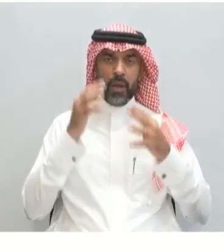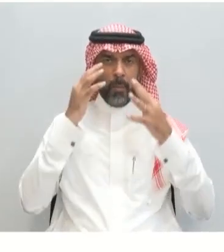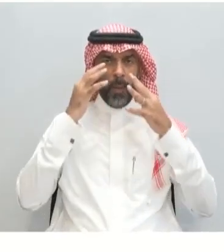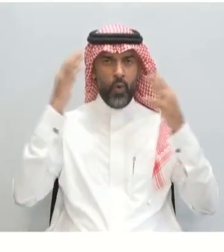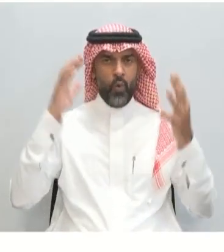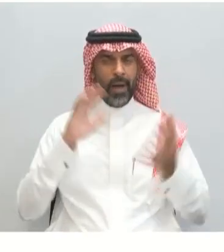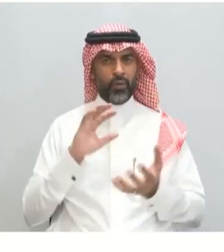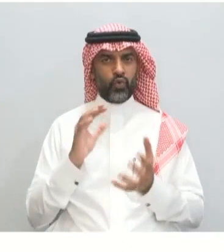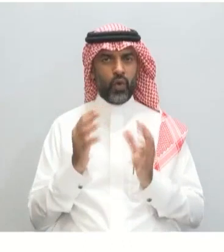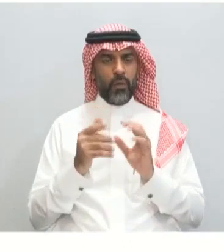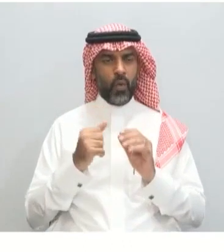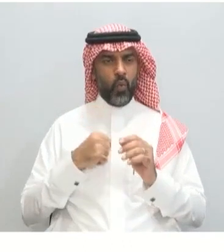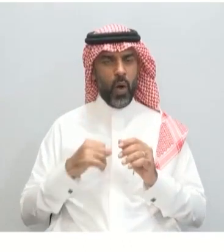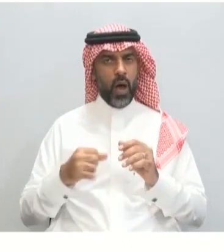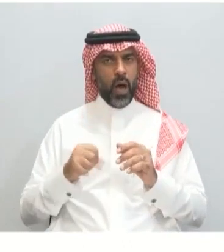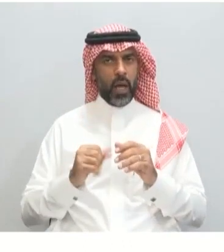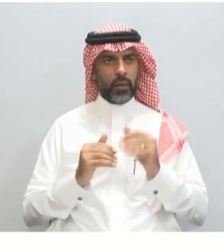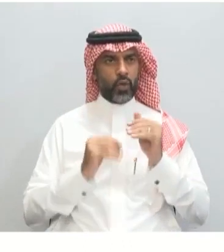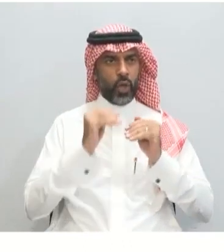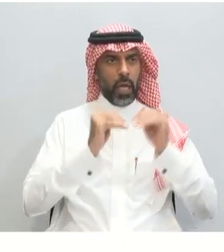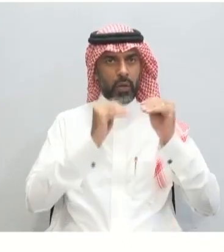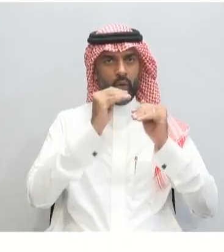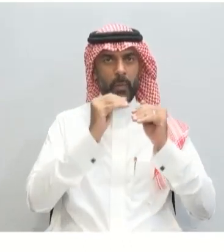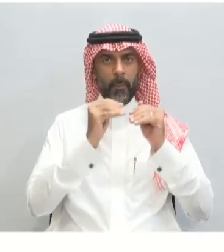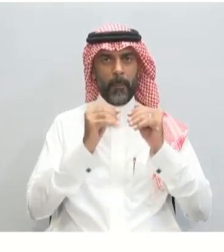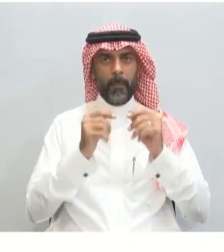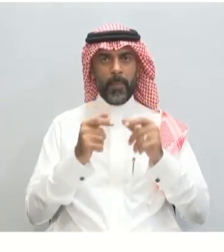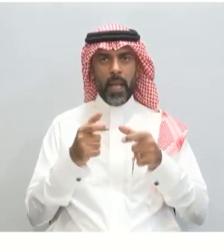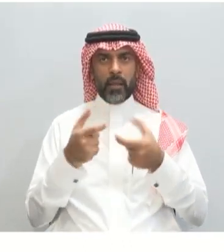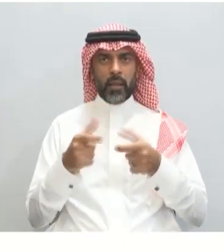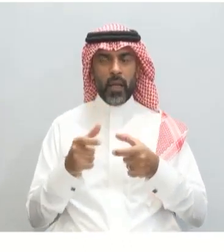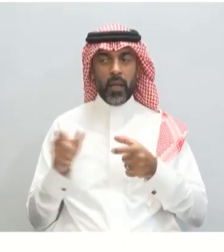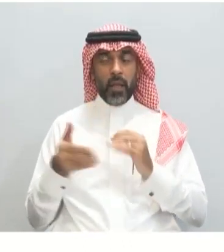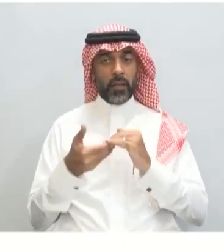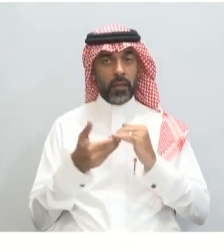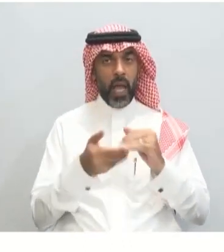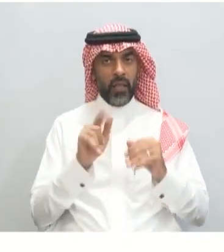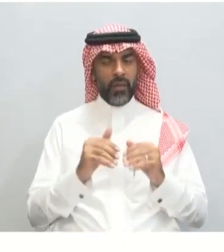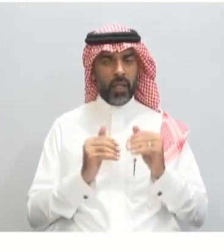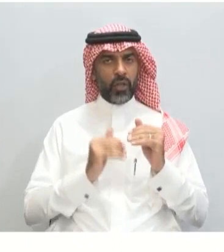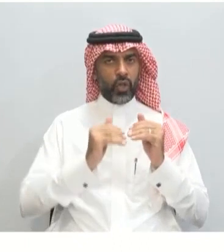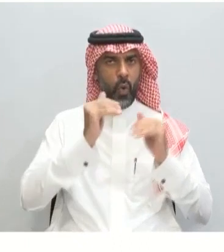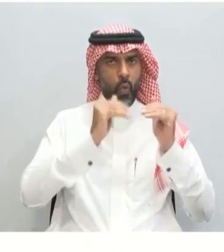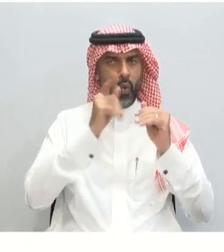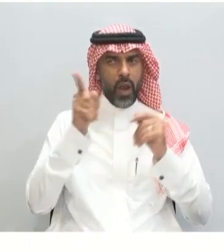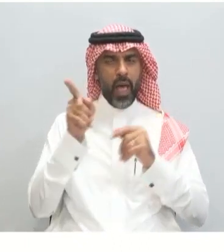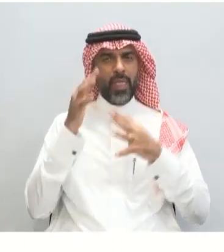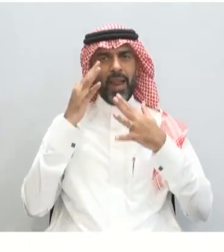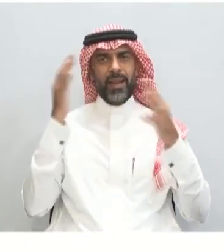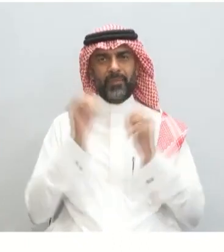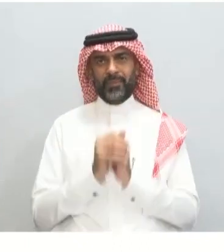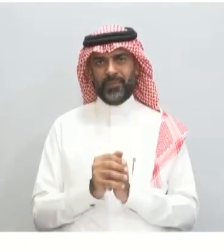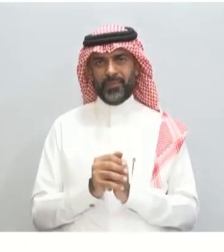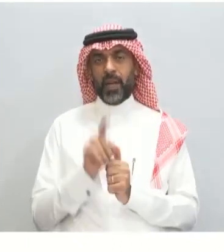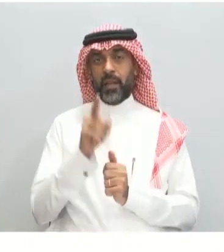والتقدم التقني الذي ساعد في تطور هذا العلم ايضا كما